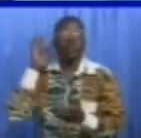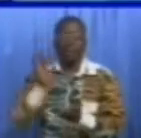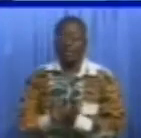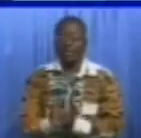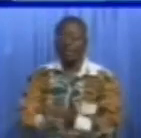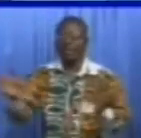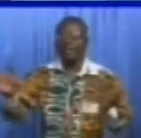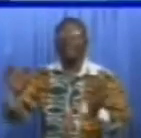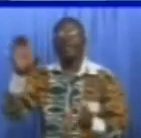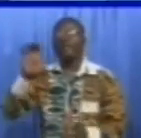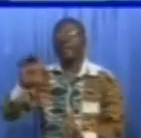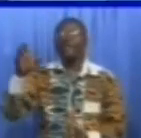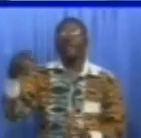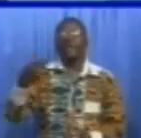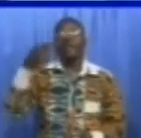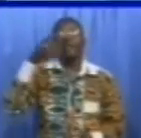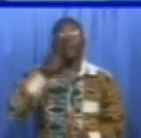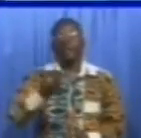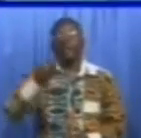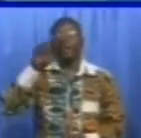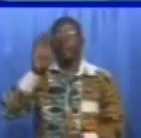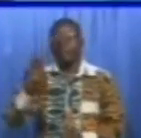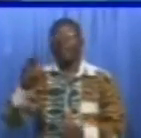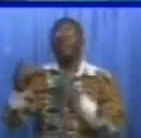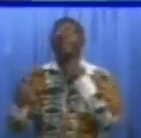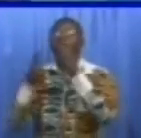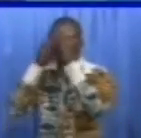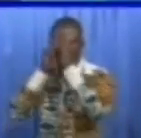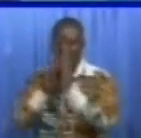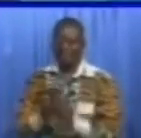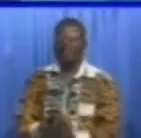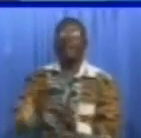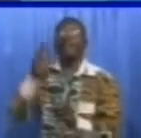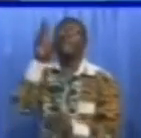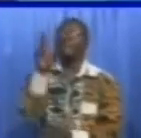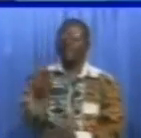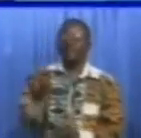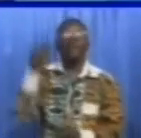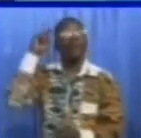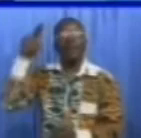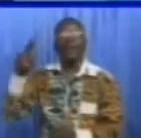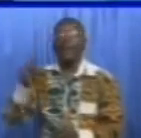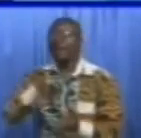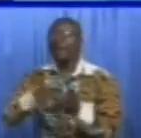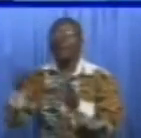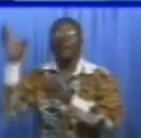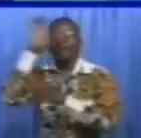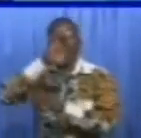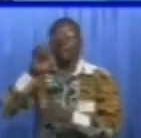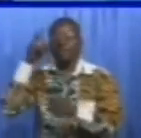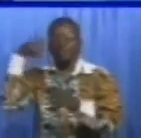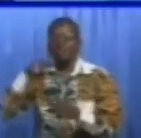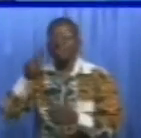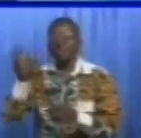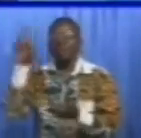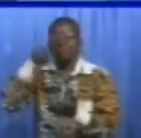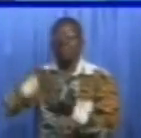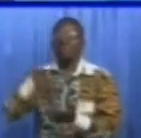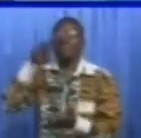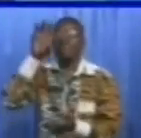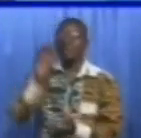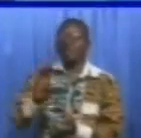la CGTB, rend hommage ici à ces militants qui ont dit non à l'arbitraire et à la gabegie en